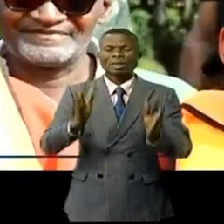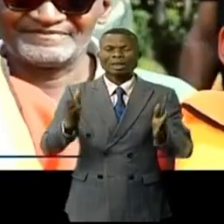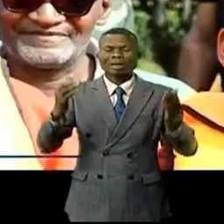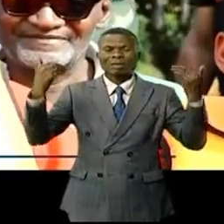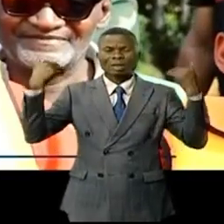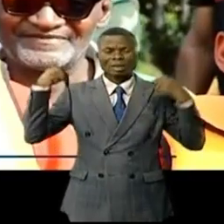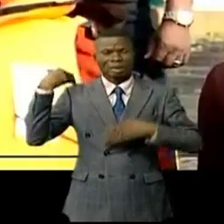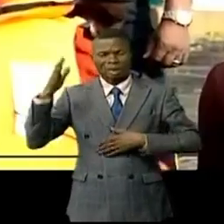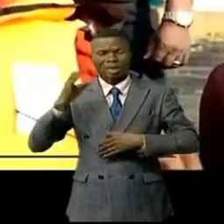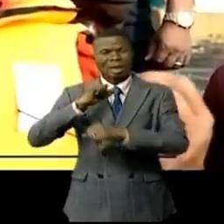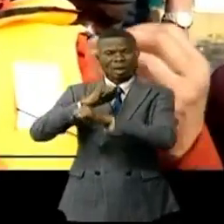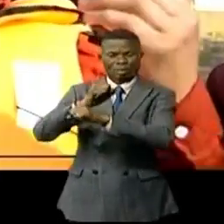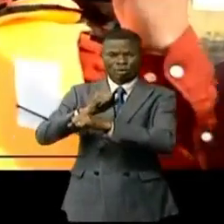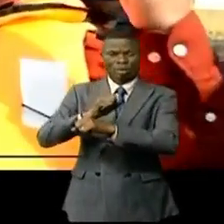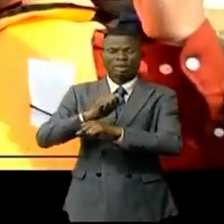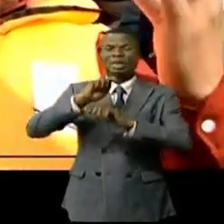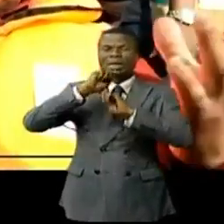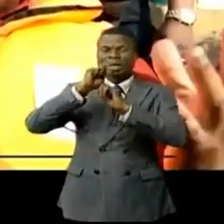ces biens communs.